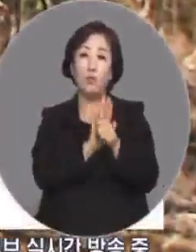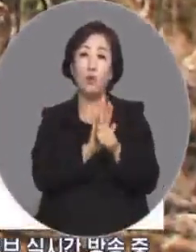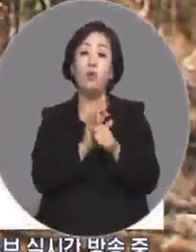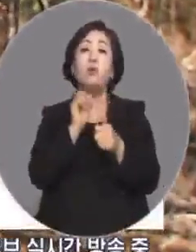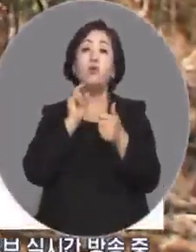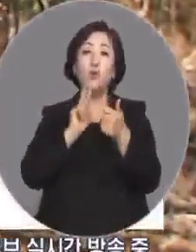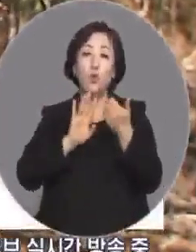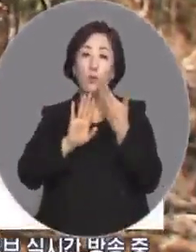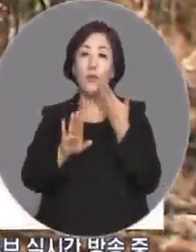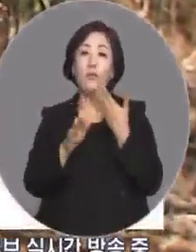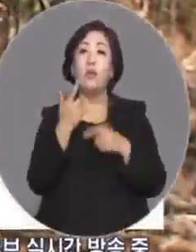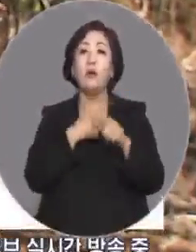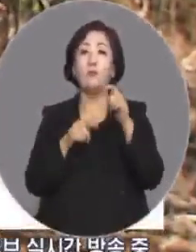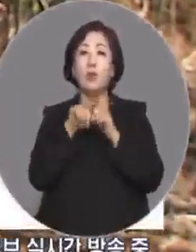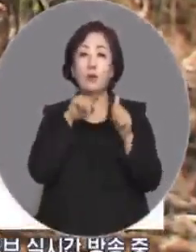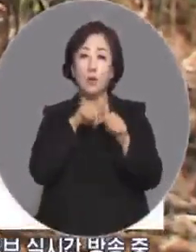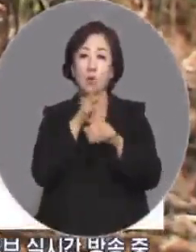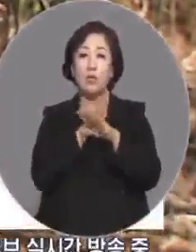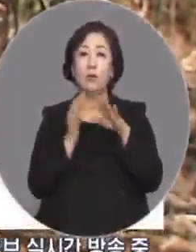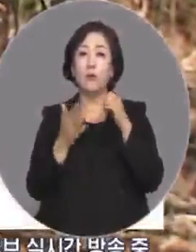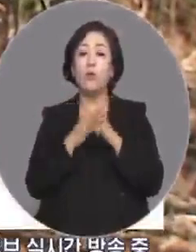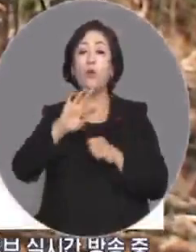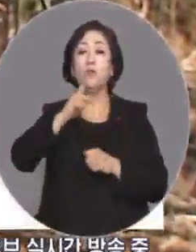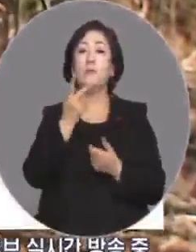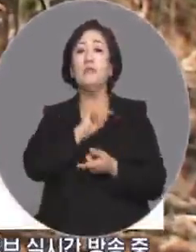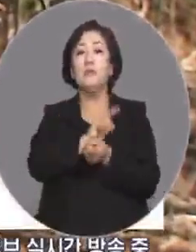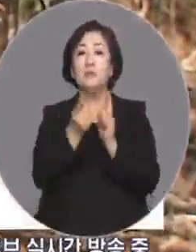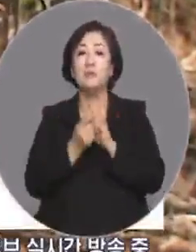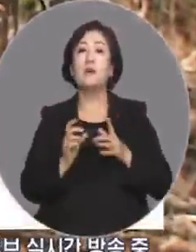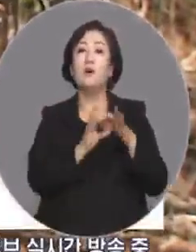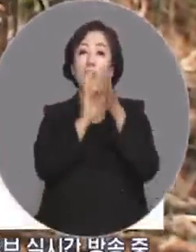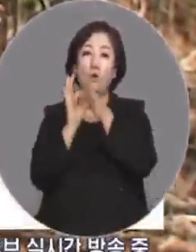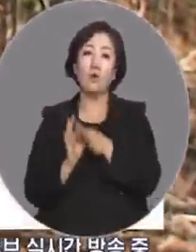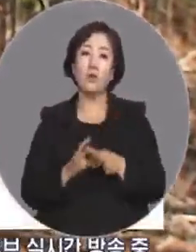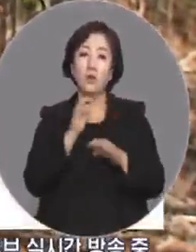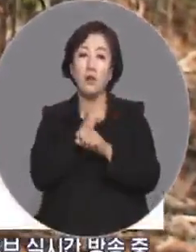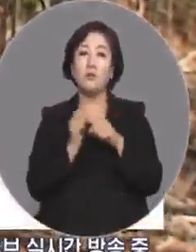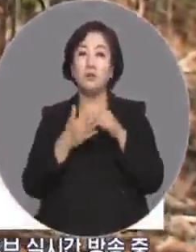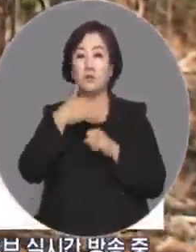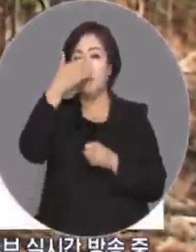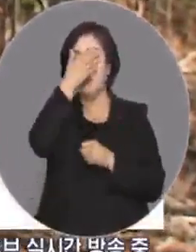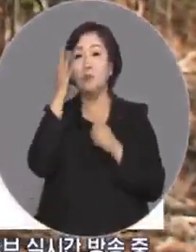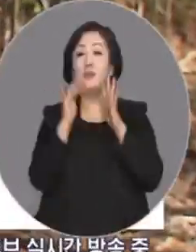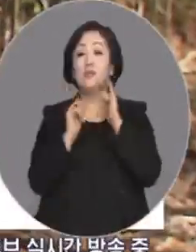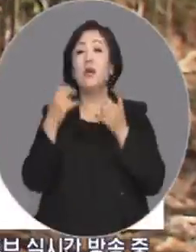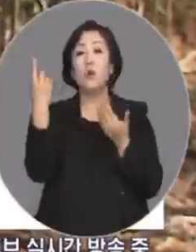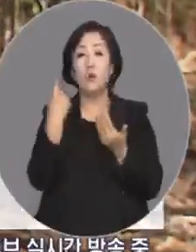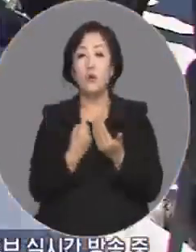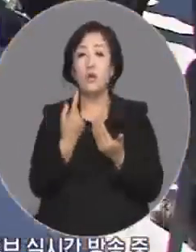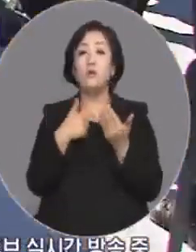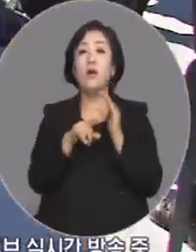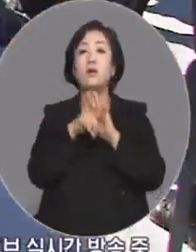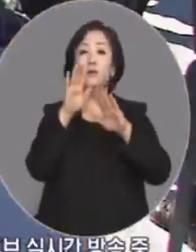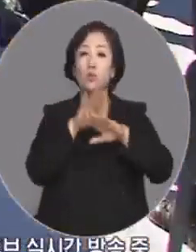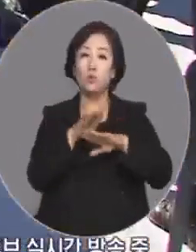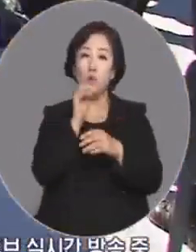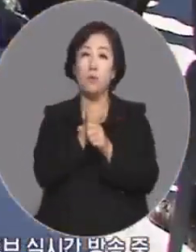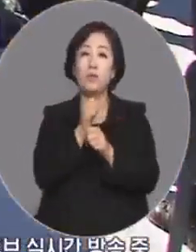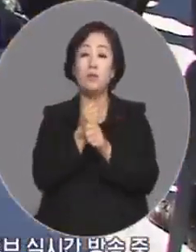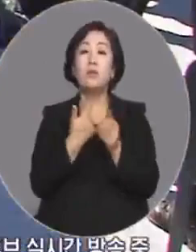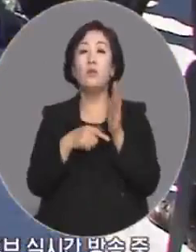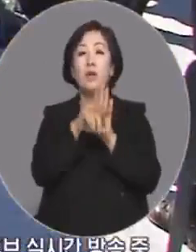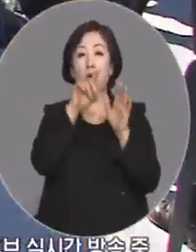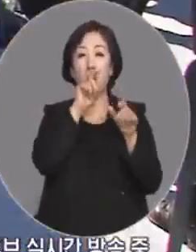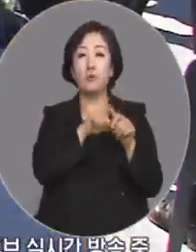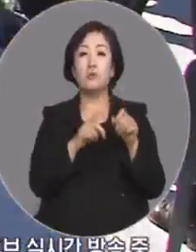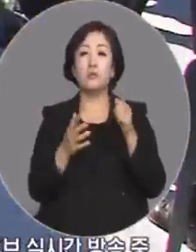미래 농업을 육성하고 스마트 농업을 확대해 청년들이 돌아올 수 있는 농촌을 만들겠습니다.